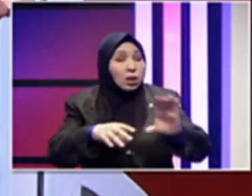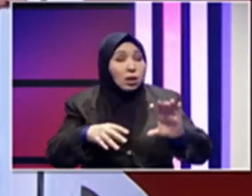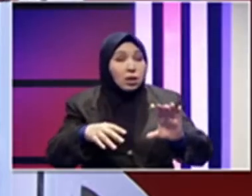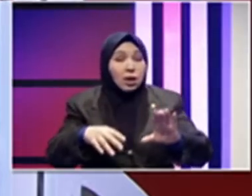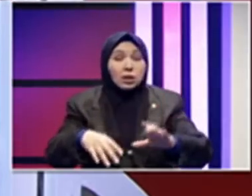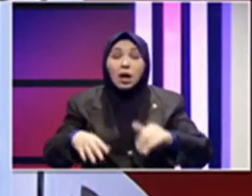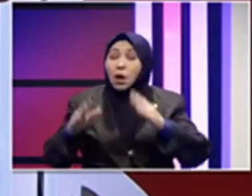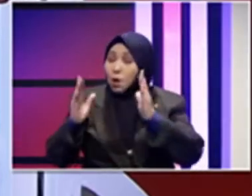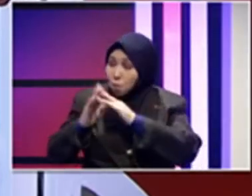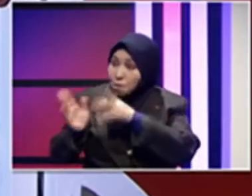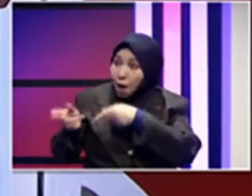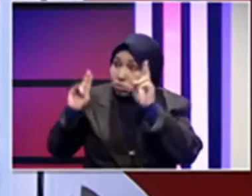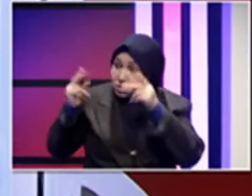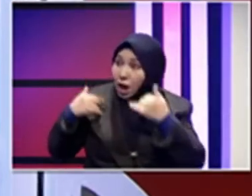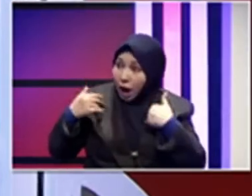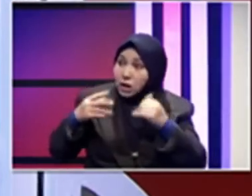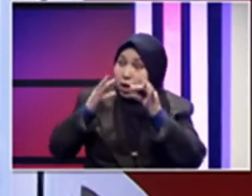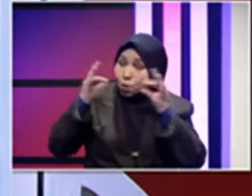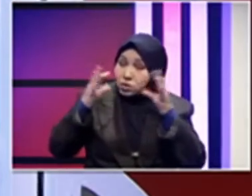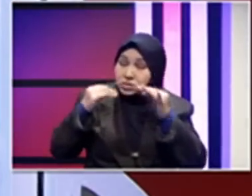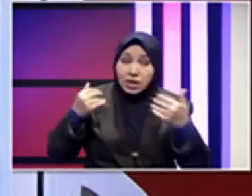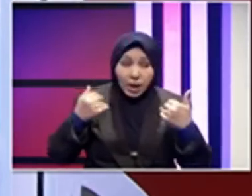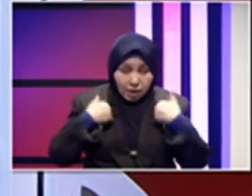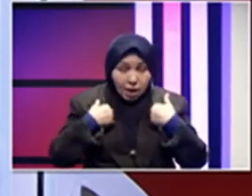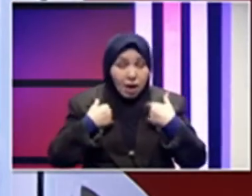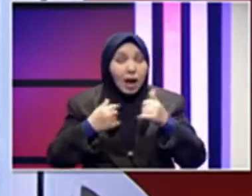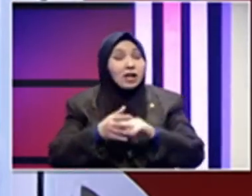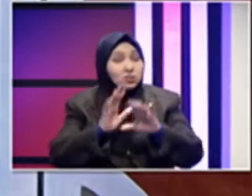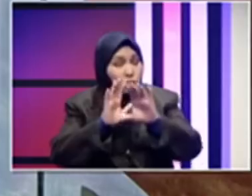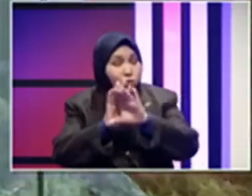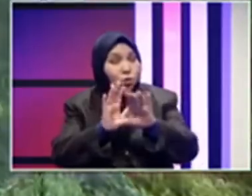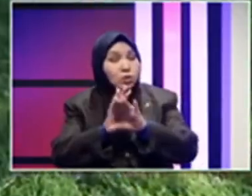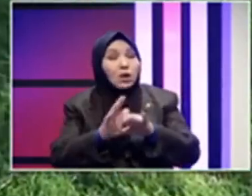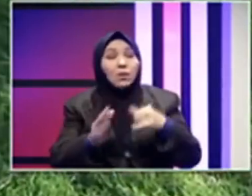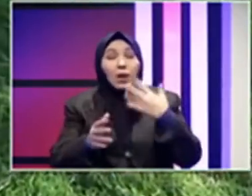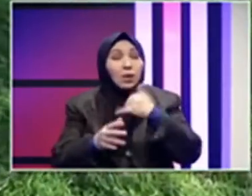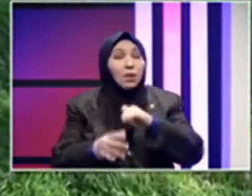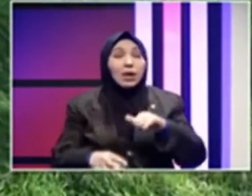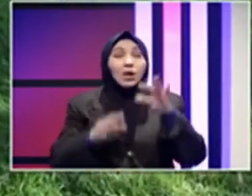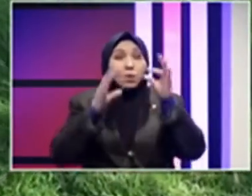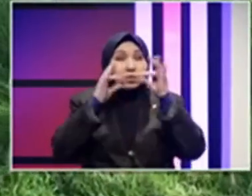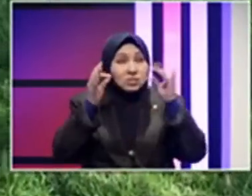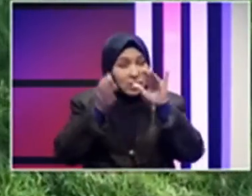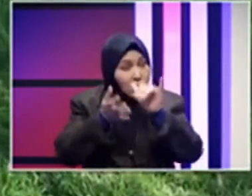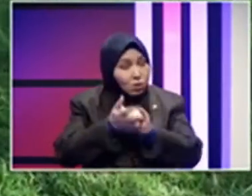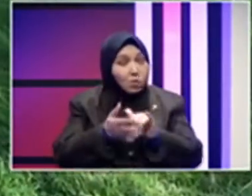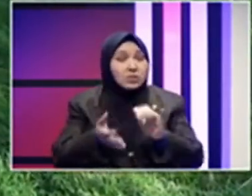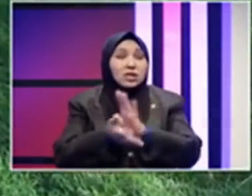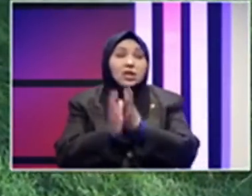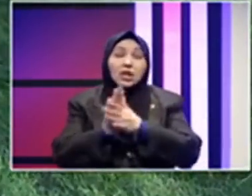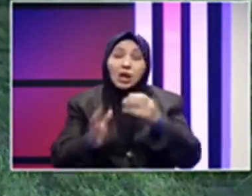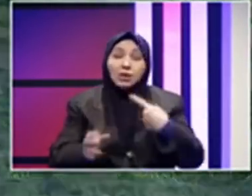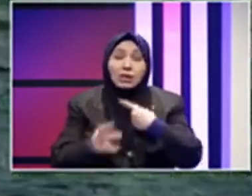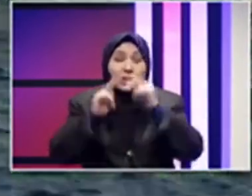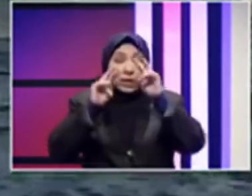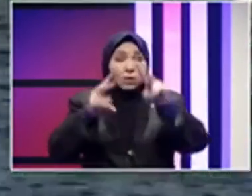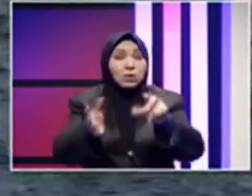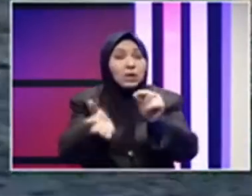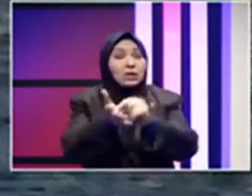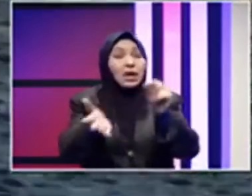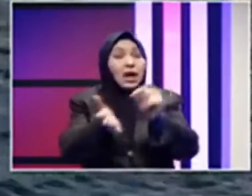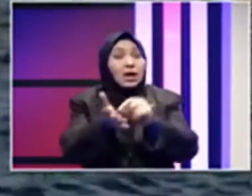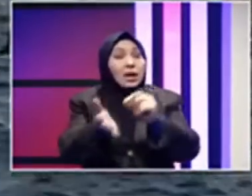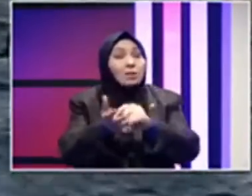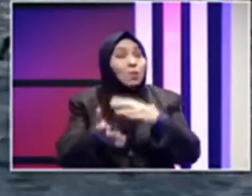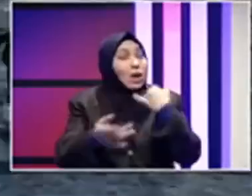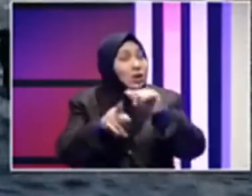kucing. Ada yang lalu-lalu kucing kan, contohnya tu mana-mana kucing lah tu, okay? Dan juga kalau kita cakap tentang ayam pun, tengok Allah, tu Allah, warna